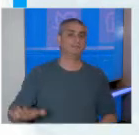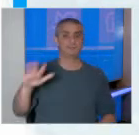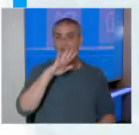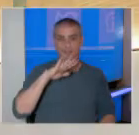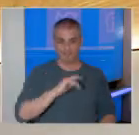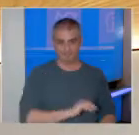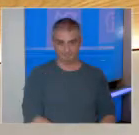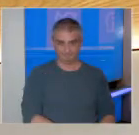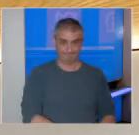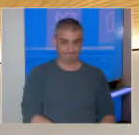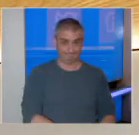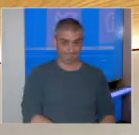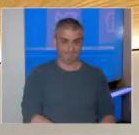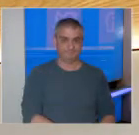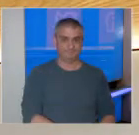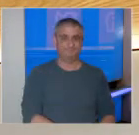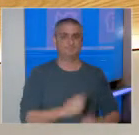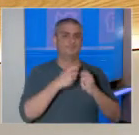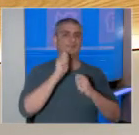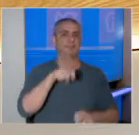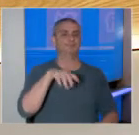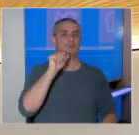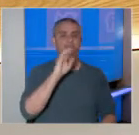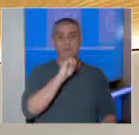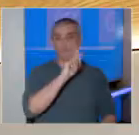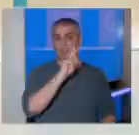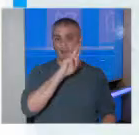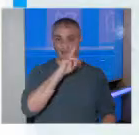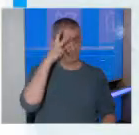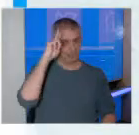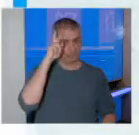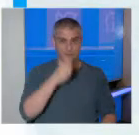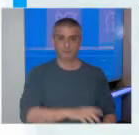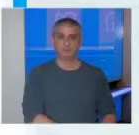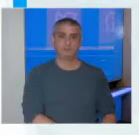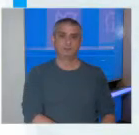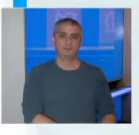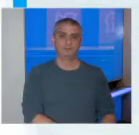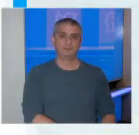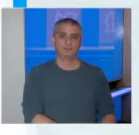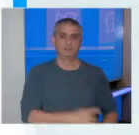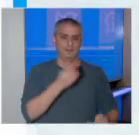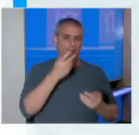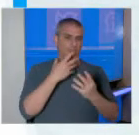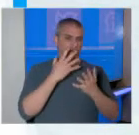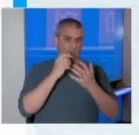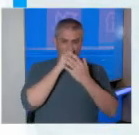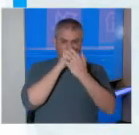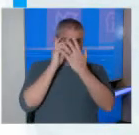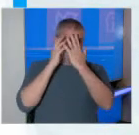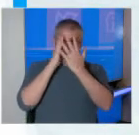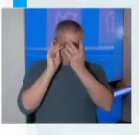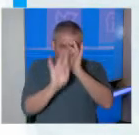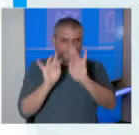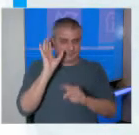אזרחי ישראל. חברת הכנסת אסנת מרק מהליכוד כתבה כך, המתקפות המכוערות על